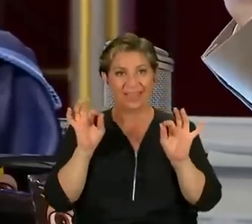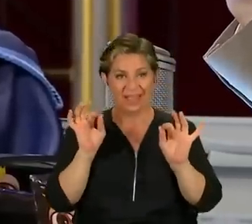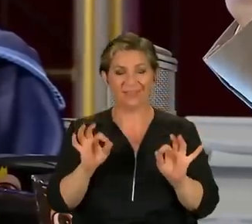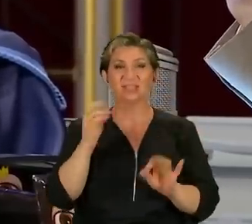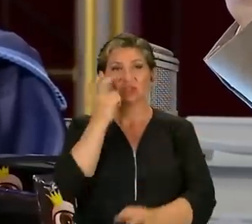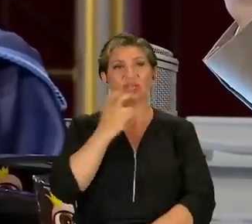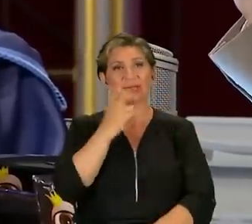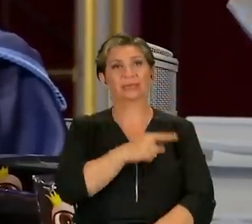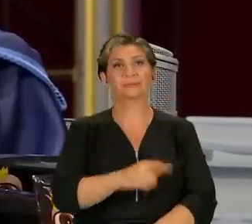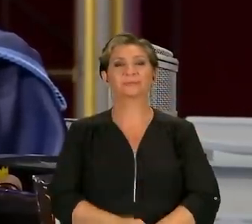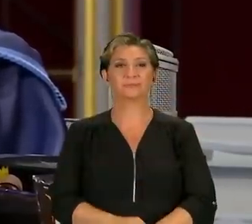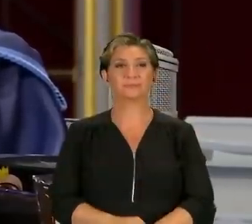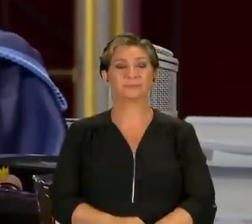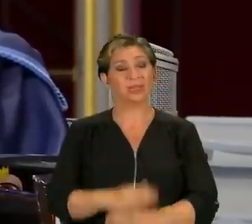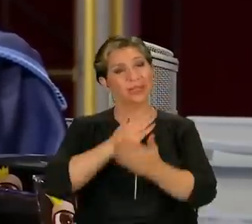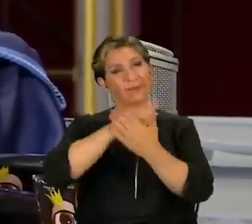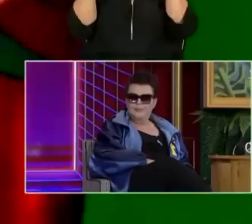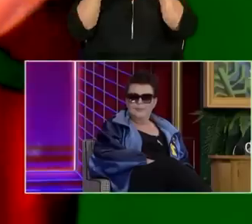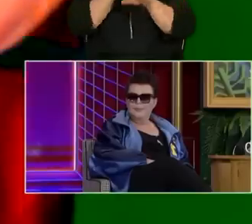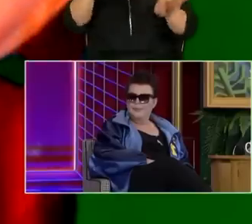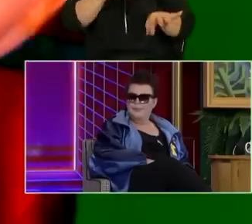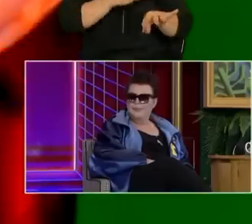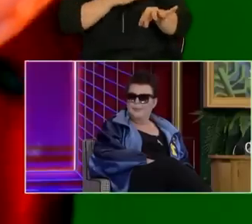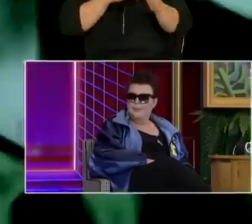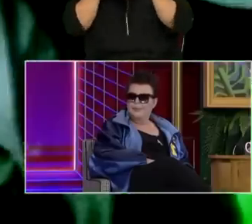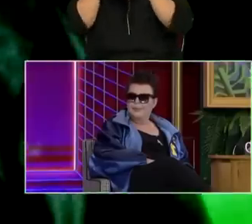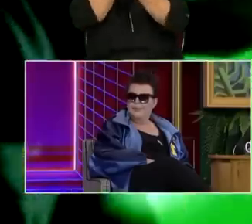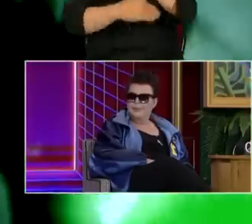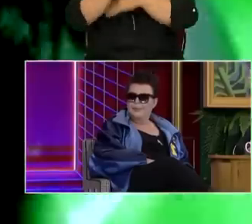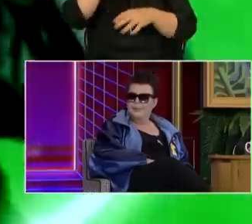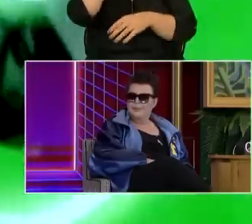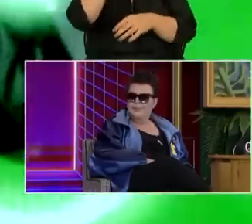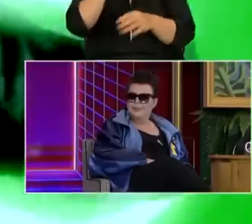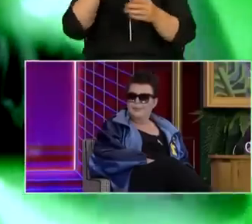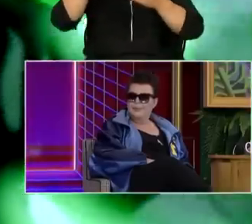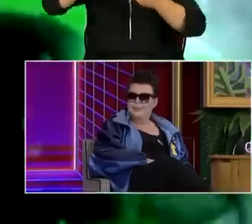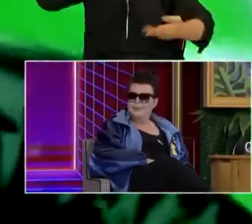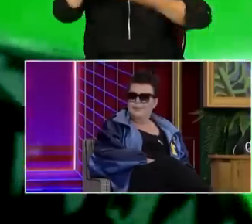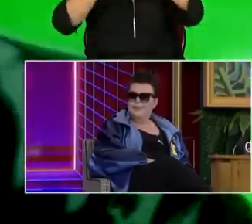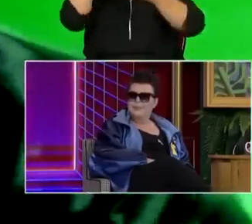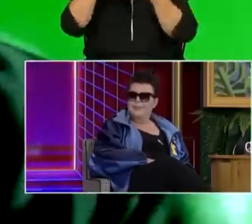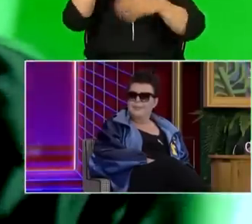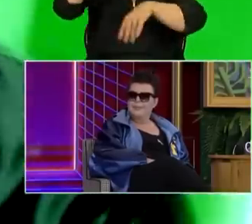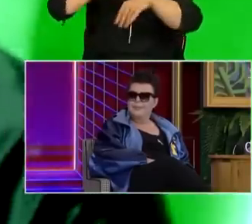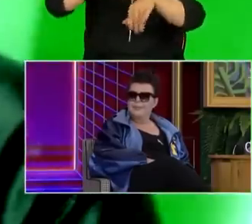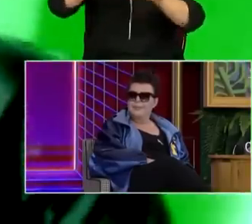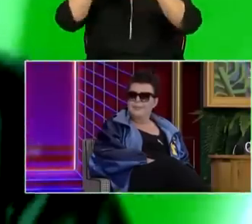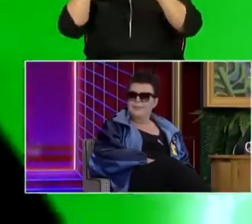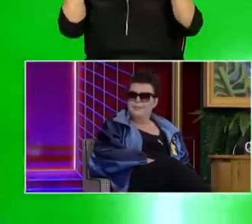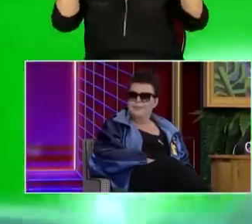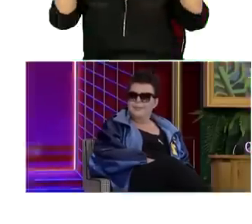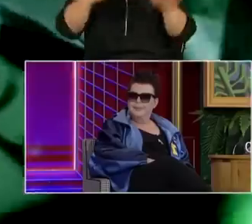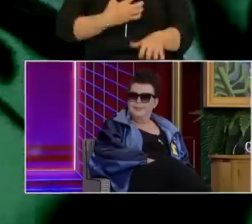kırdığım şarkı. Hmm. Evet, peki devam. Derinden yorulursun masallara, kanma